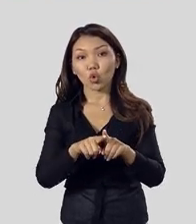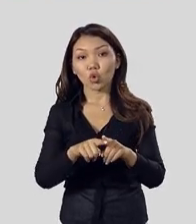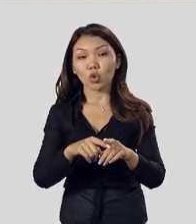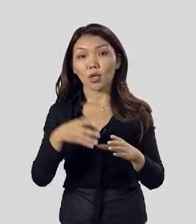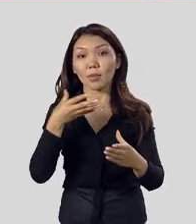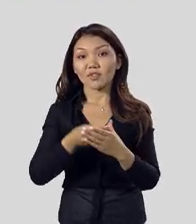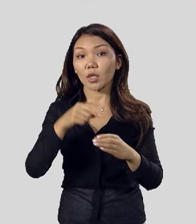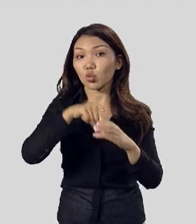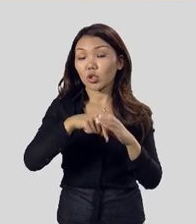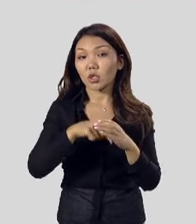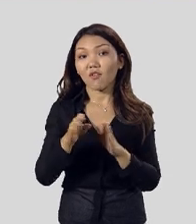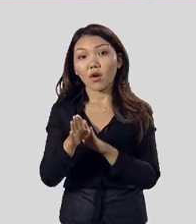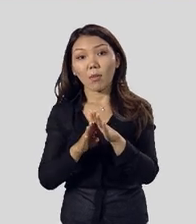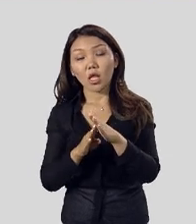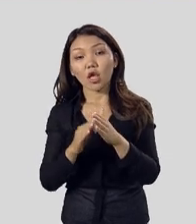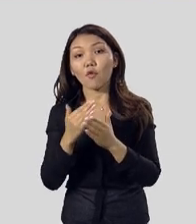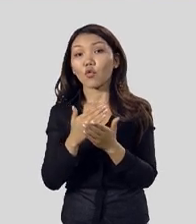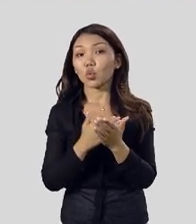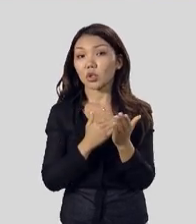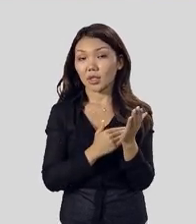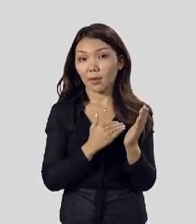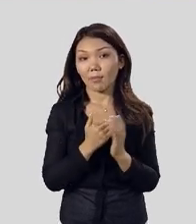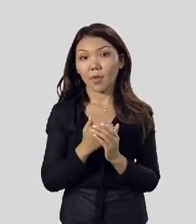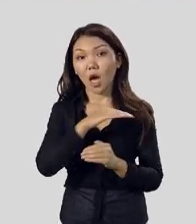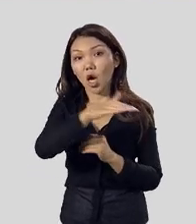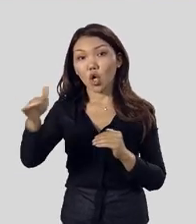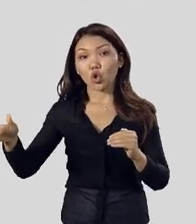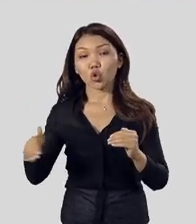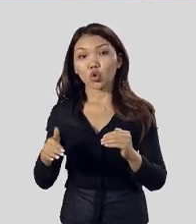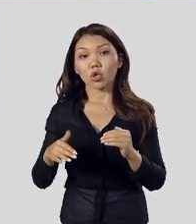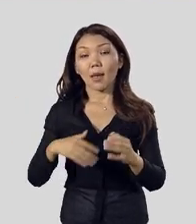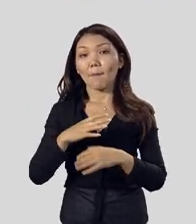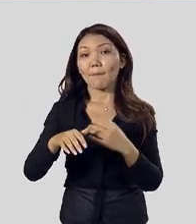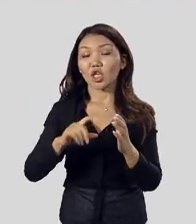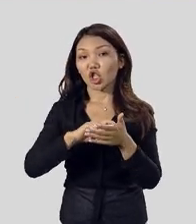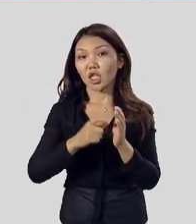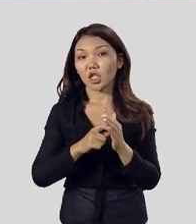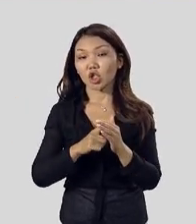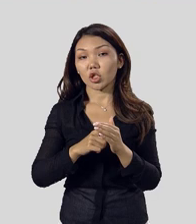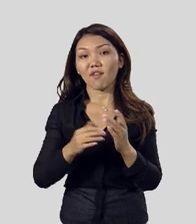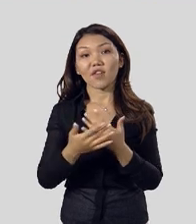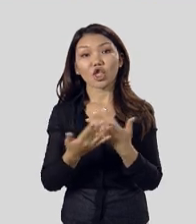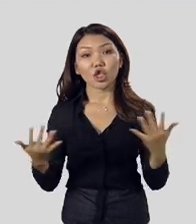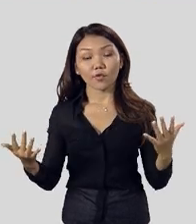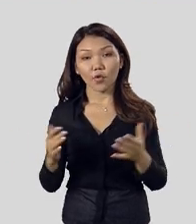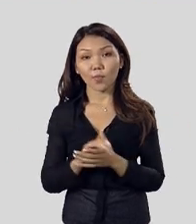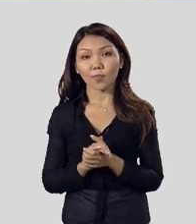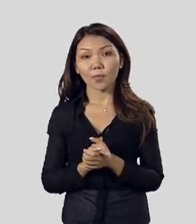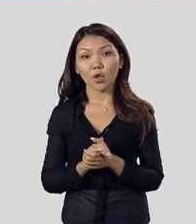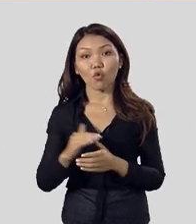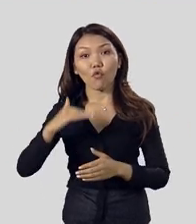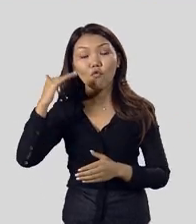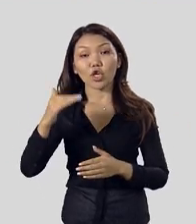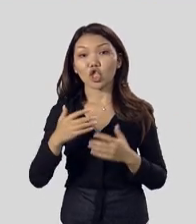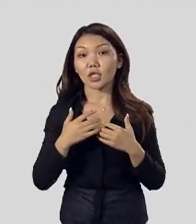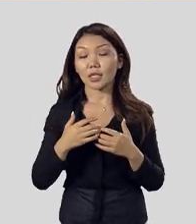выполняемым функциям окруженное межклеточное вещество ткани возникли у высших растений в связи